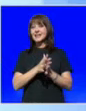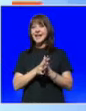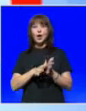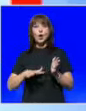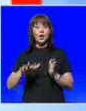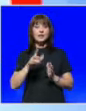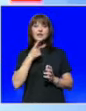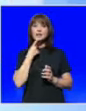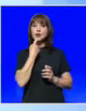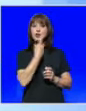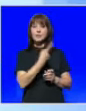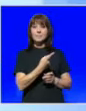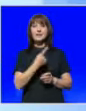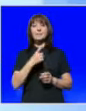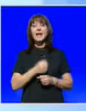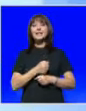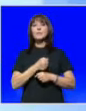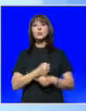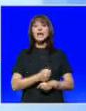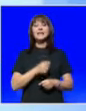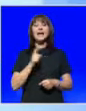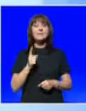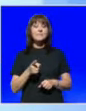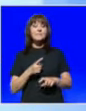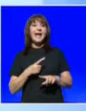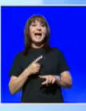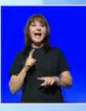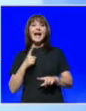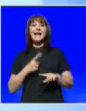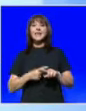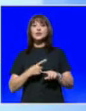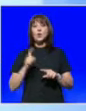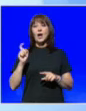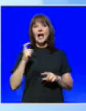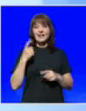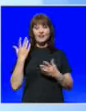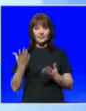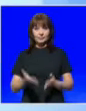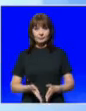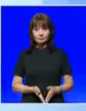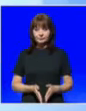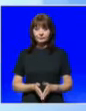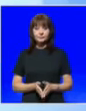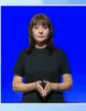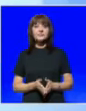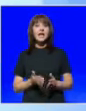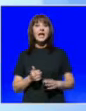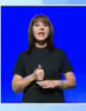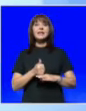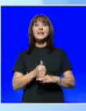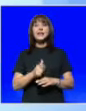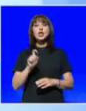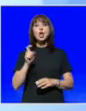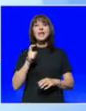Задаваме ги днес на депутата Георги Ганев, министърът на образованието Галин Цоков и евродепутатката Цветелина Пенкова. Депутатът